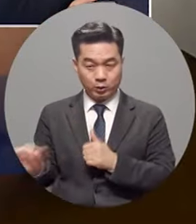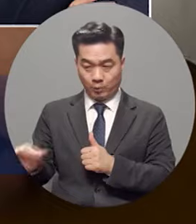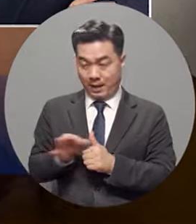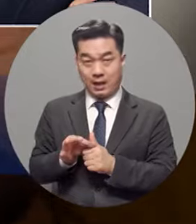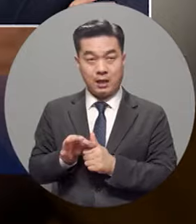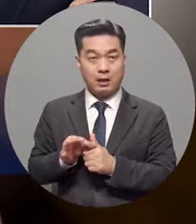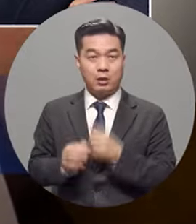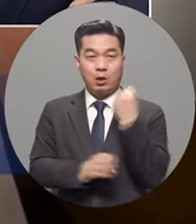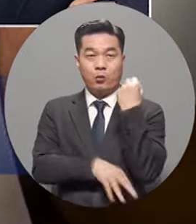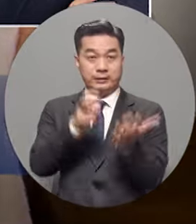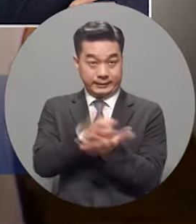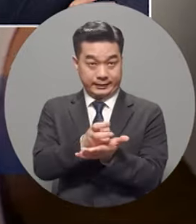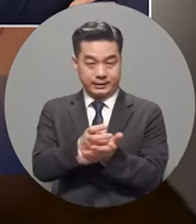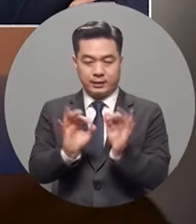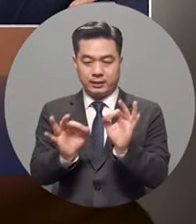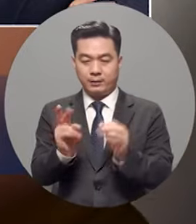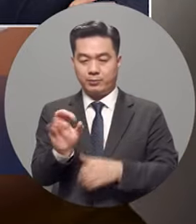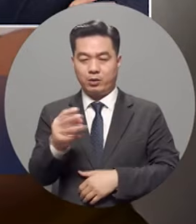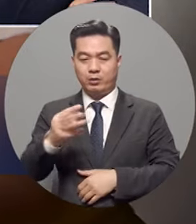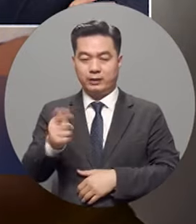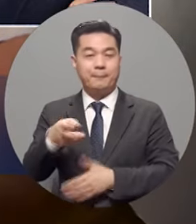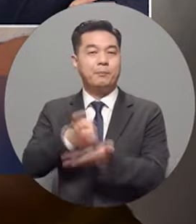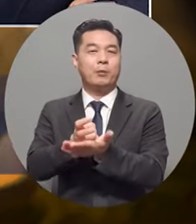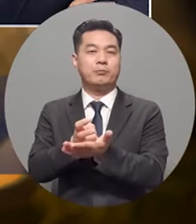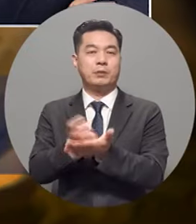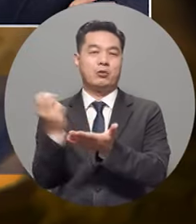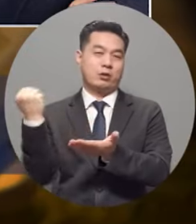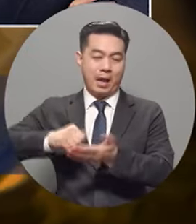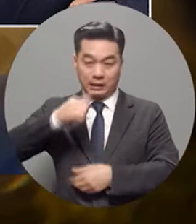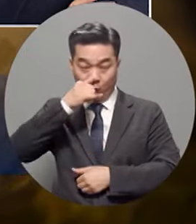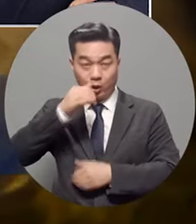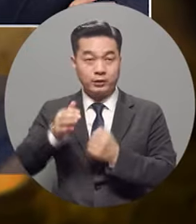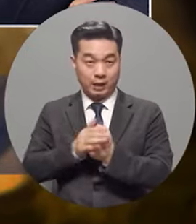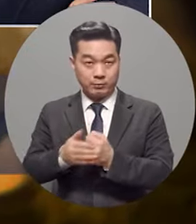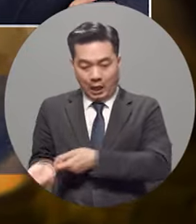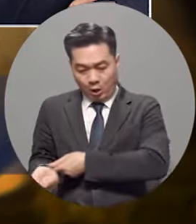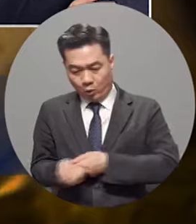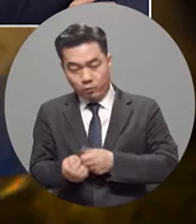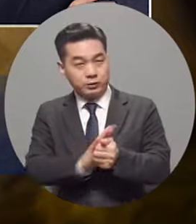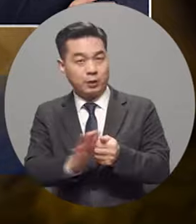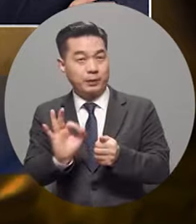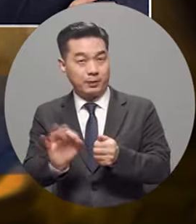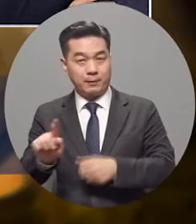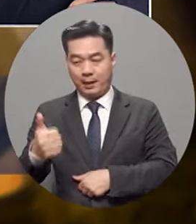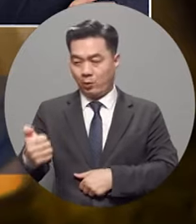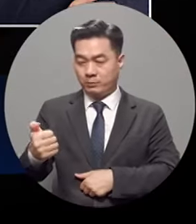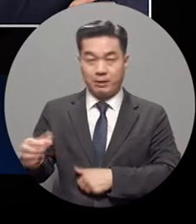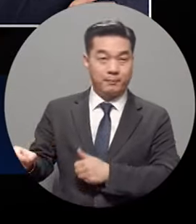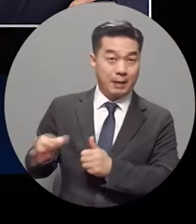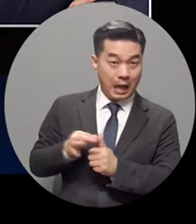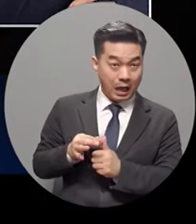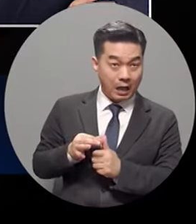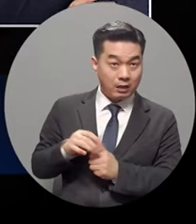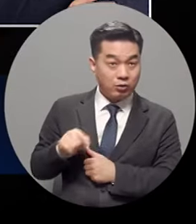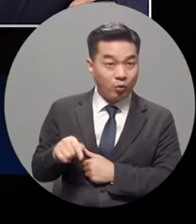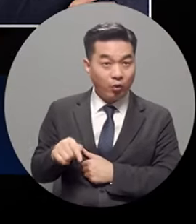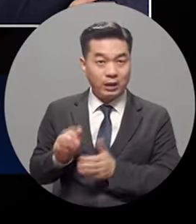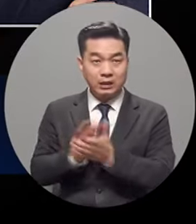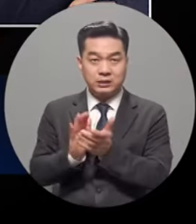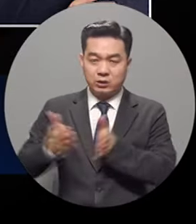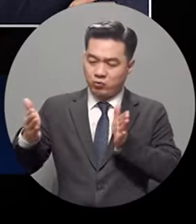원칙적으로 김영란법에 적용이 된다라고 보이고 그런 골프 접대비를 150만 원씩 받거나 그러는 거는